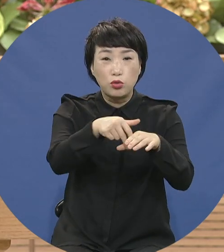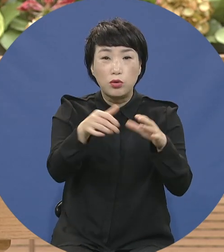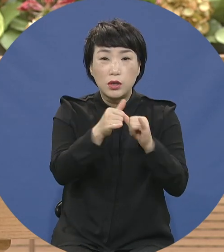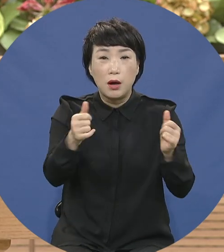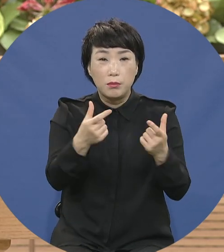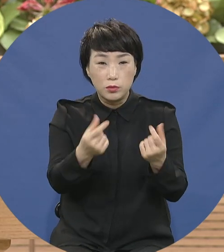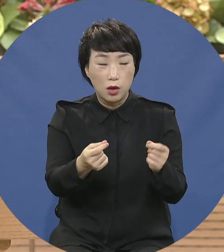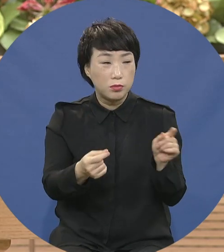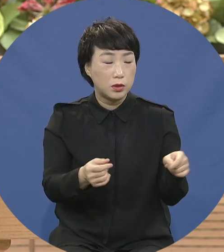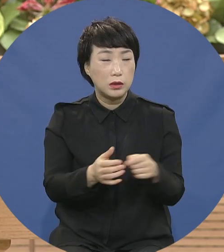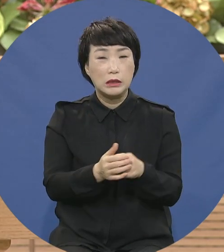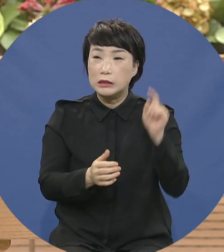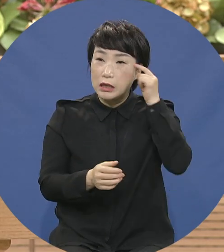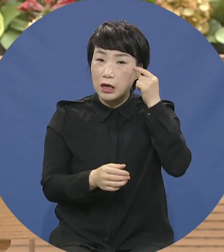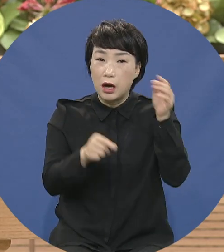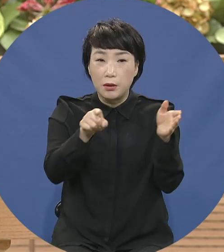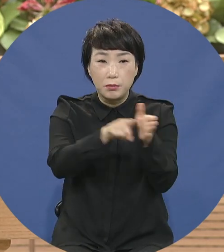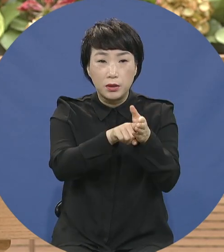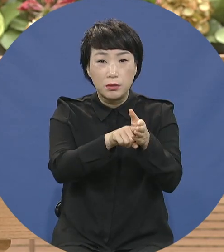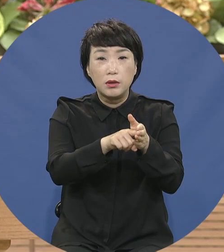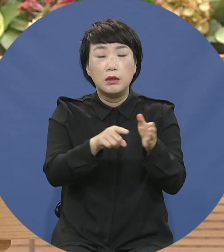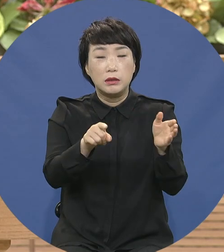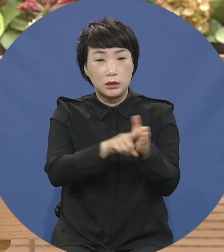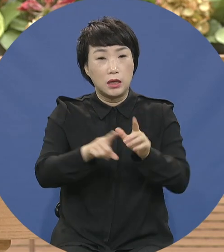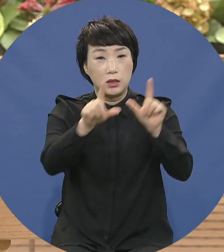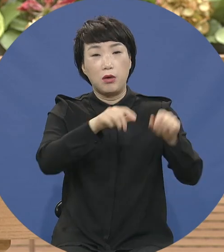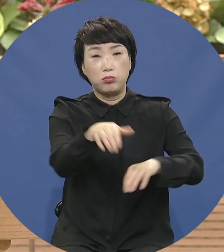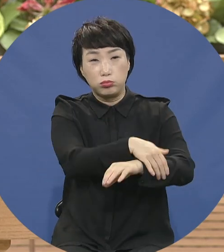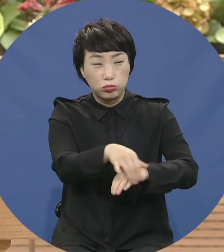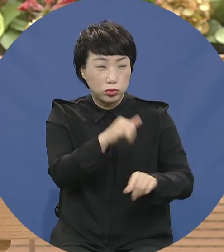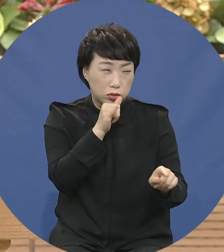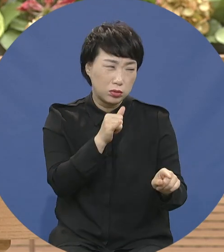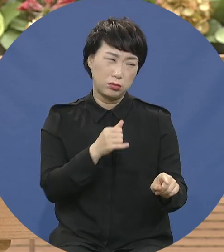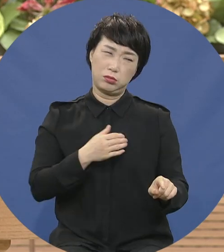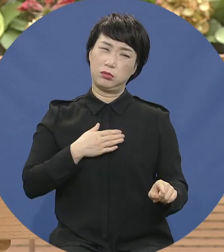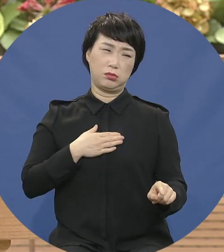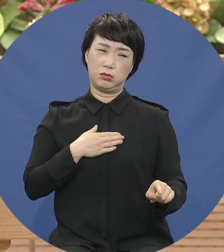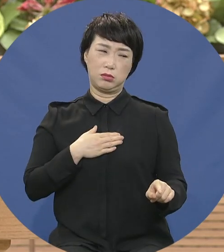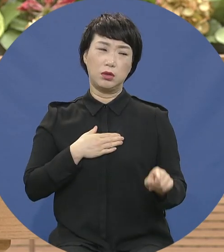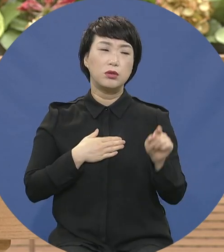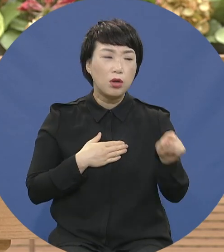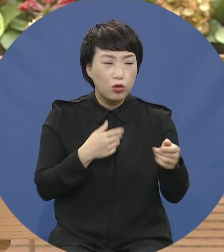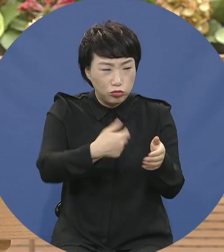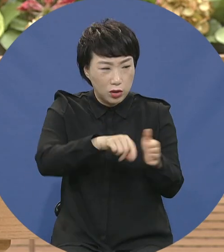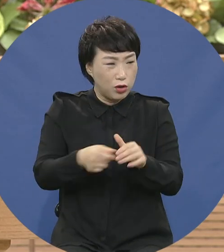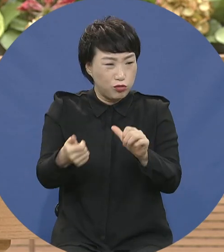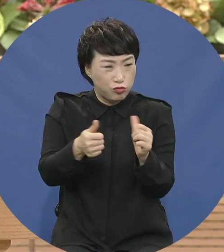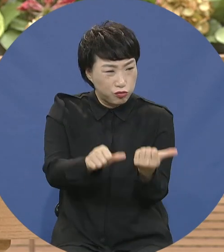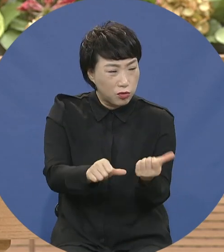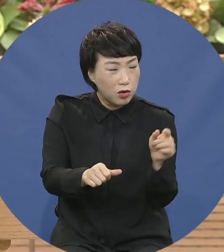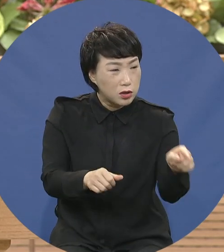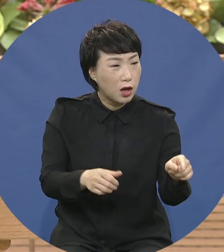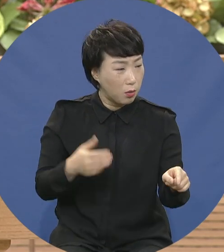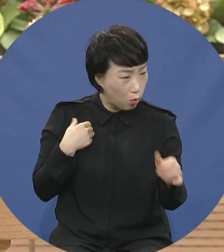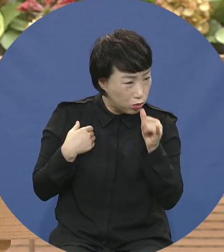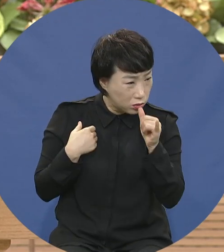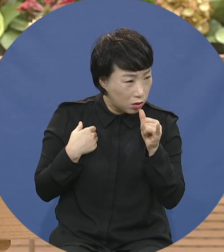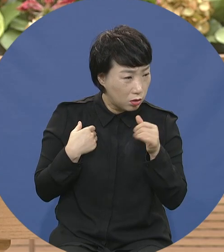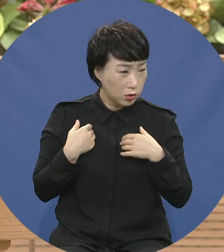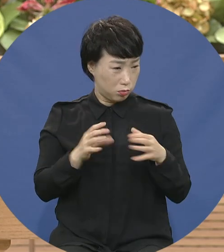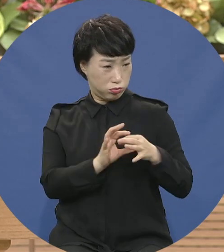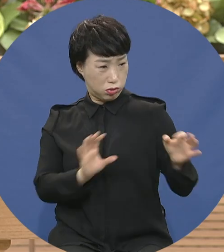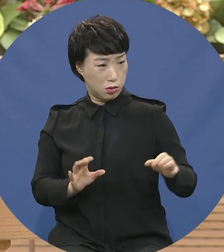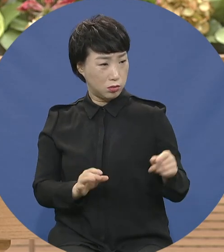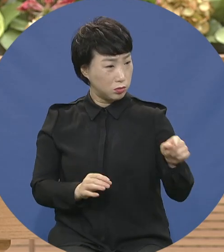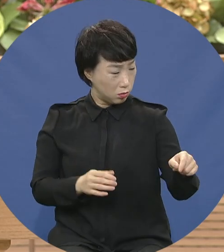같은 신념으로 신앙생활했어. 나는 너의 죽은 사실을 네가 모르면 나도